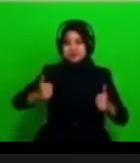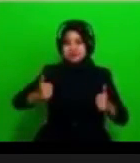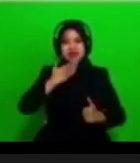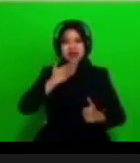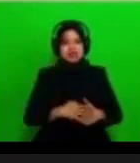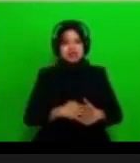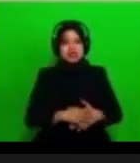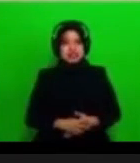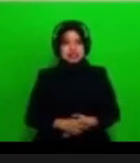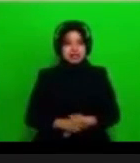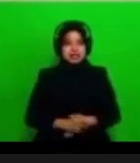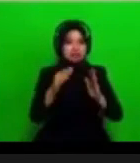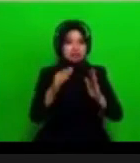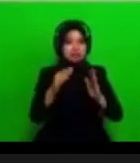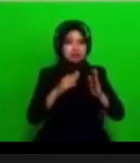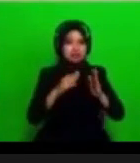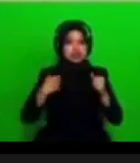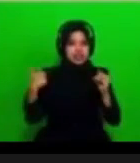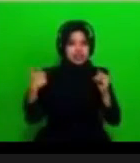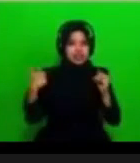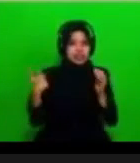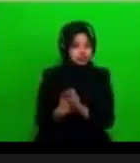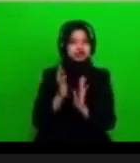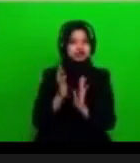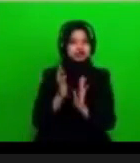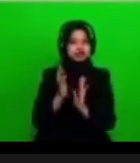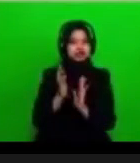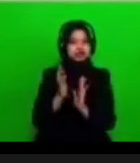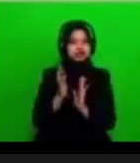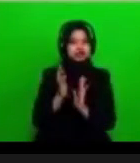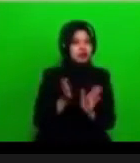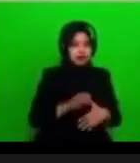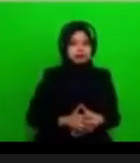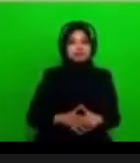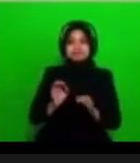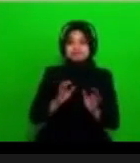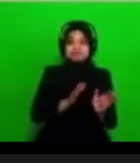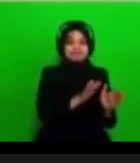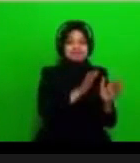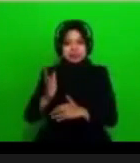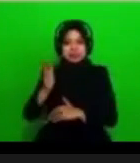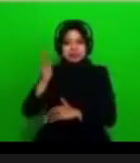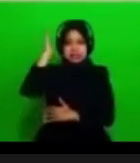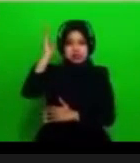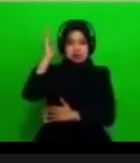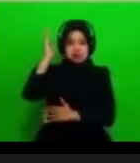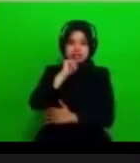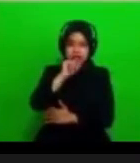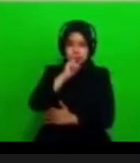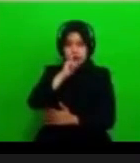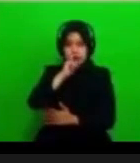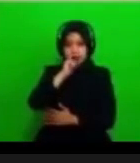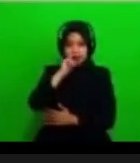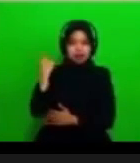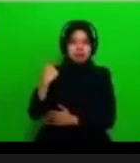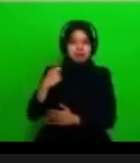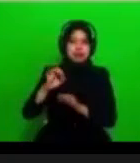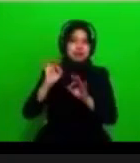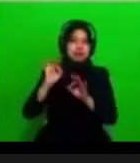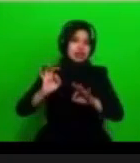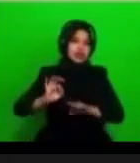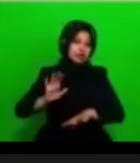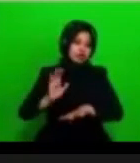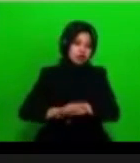kasih. Kami baik. Kami menerapkan protokol kesehatan yang sangat ketat. Betul. Ya. Selanjutnya yaitu sambutan dari Bapak Menteri